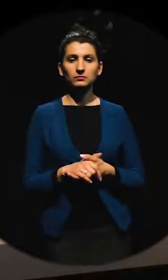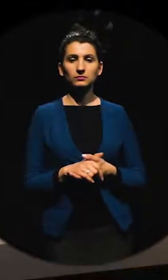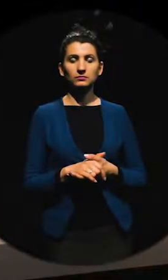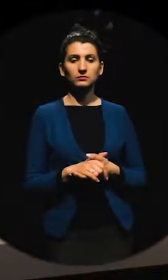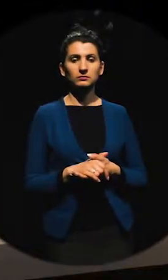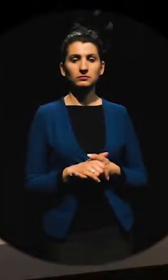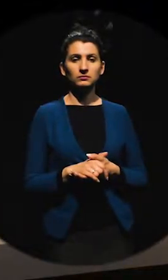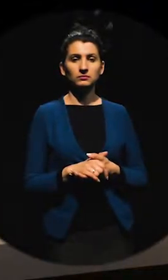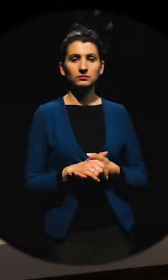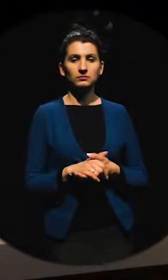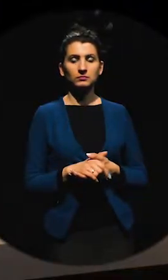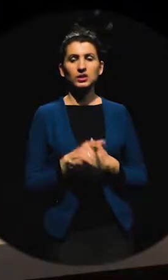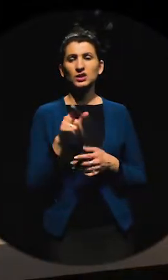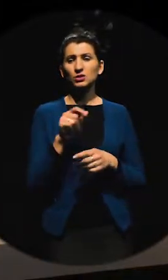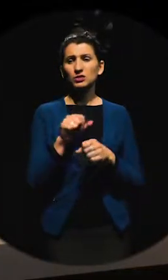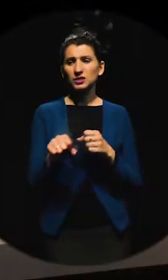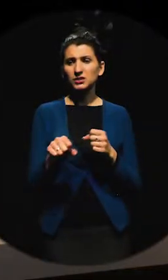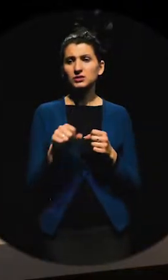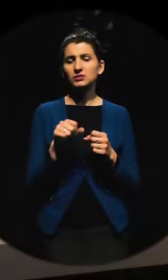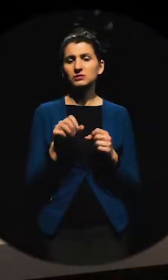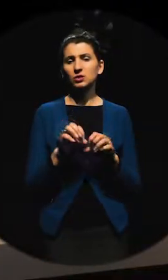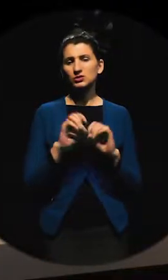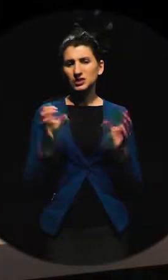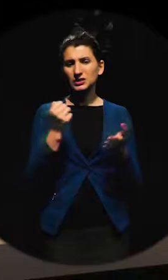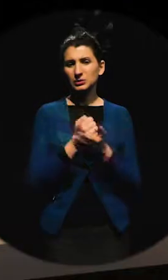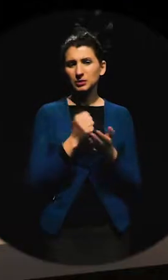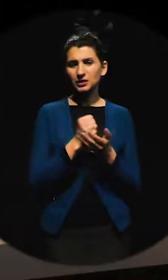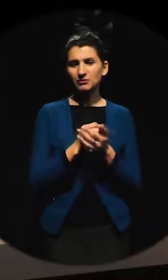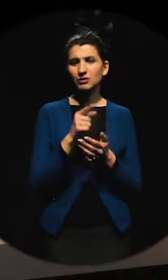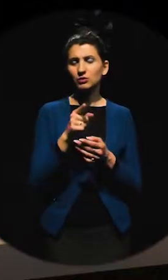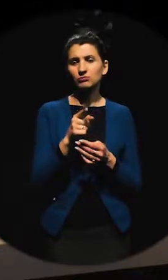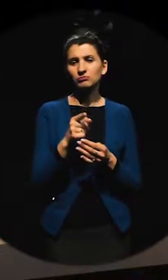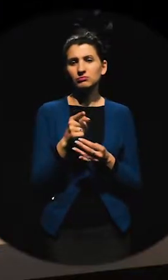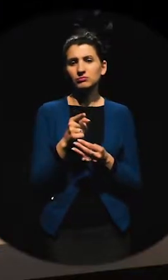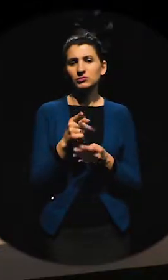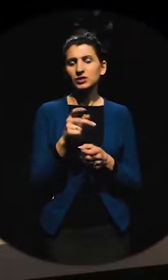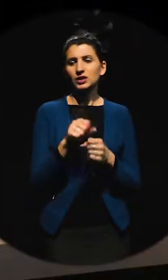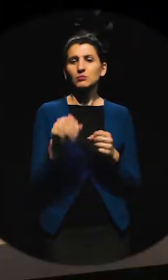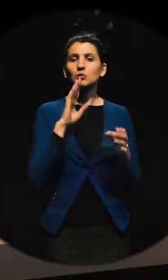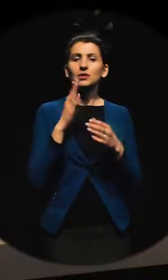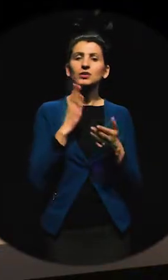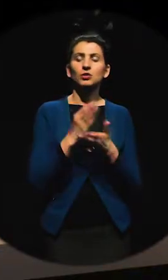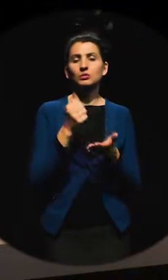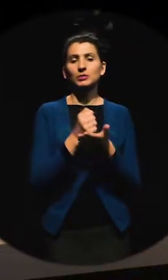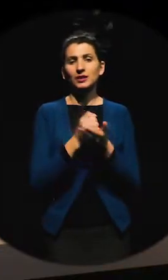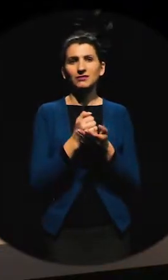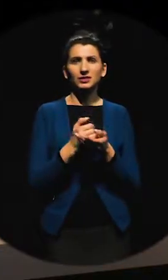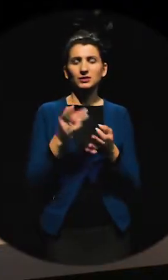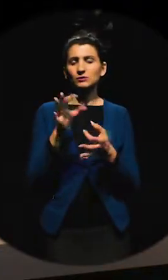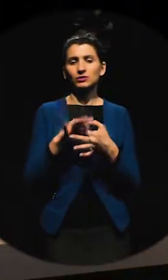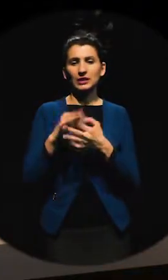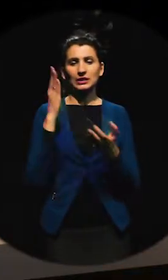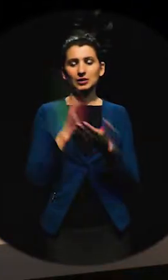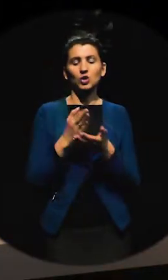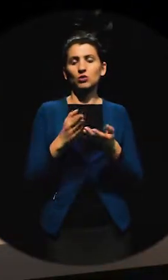Tak, to jest oczywiście jakby kwestia, która nie daje się sprowadzić tylko i wyłącznie do spraw związanych z architekturą i